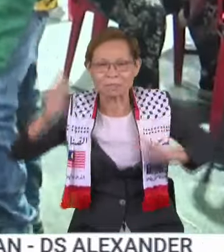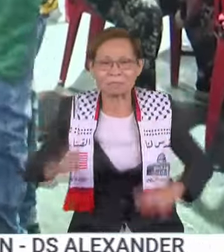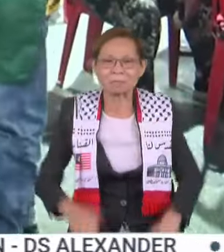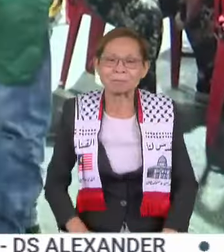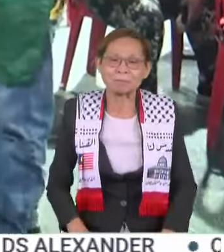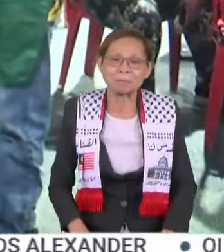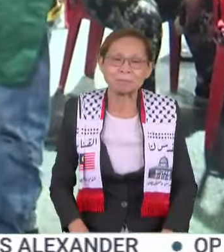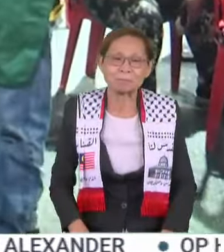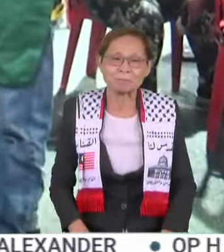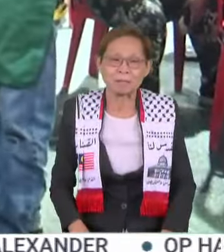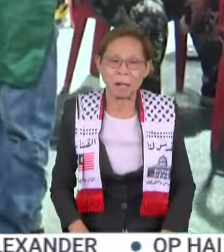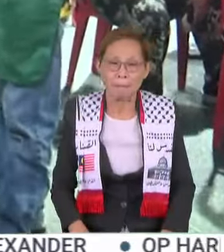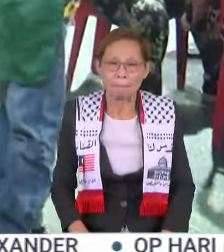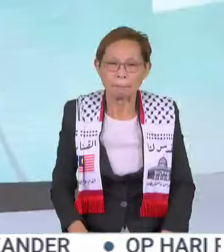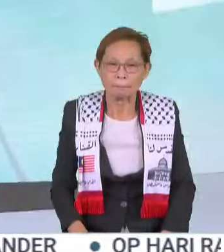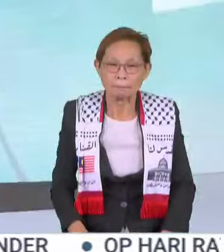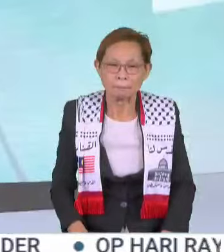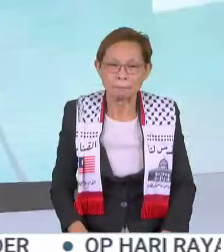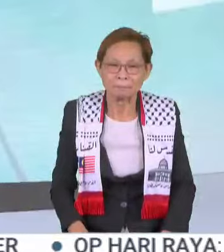Malaysia.